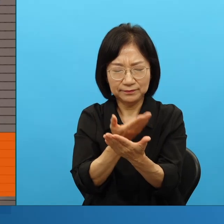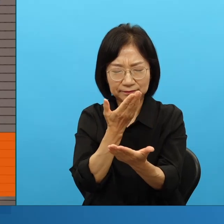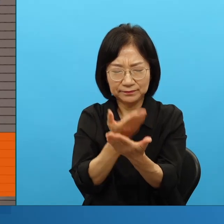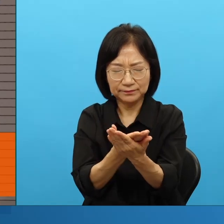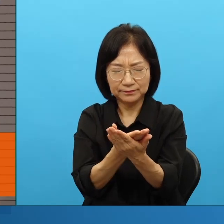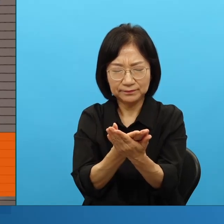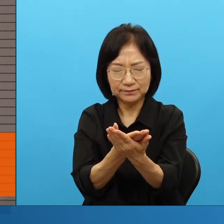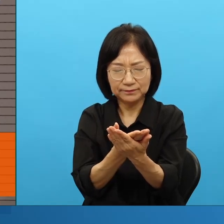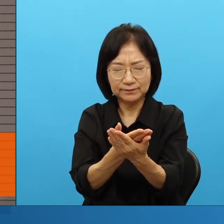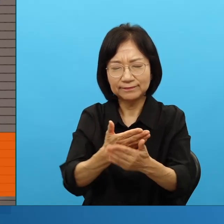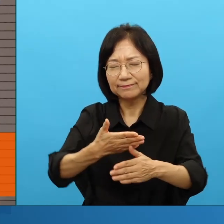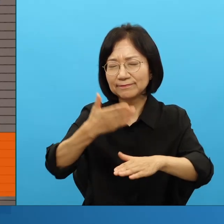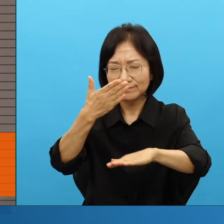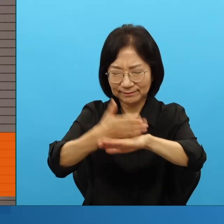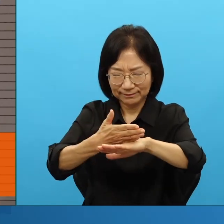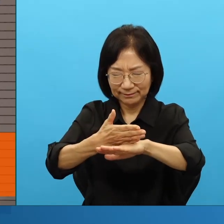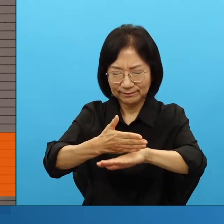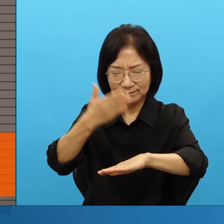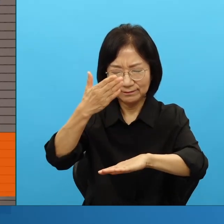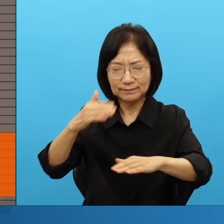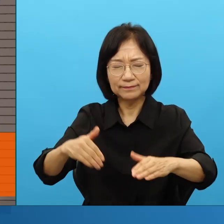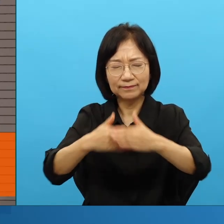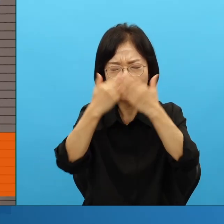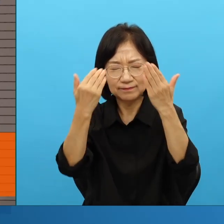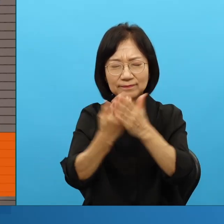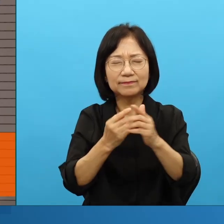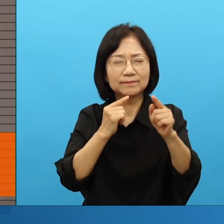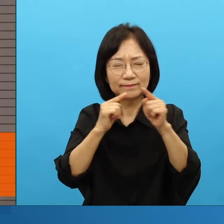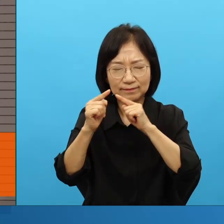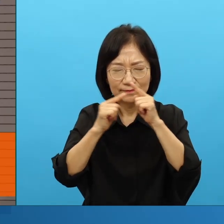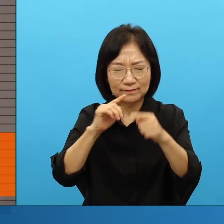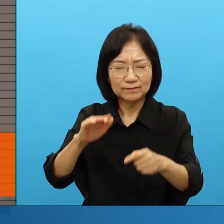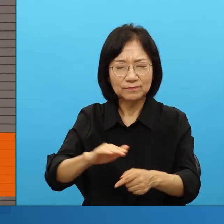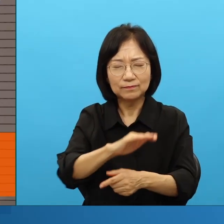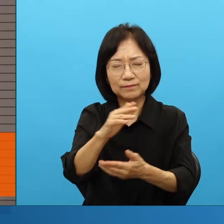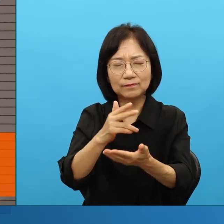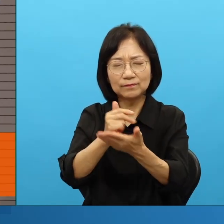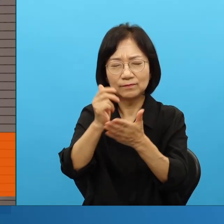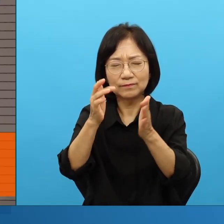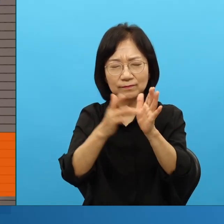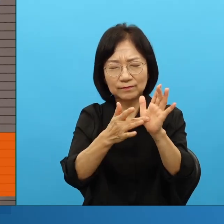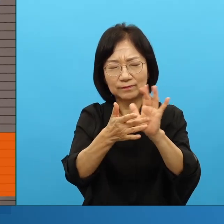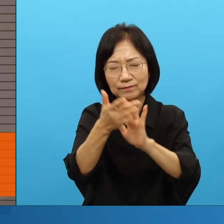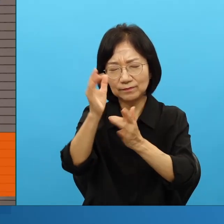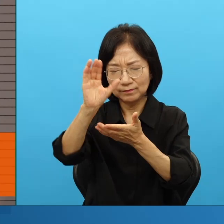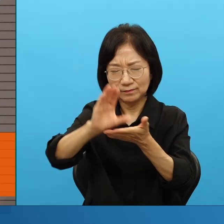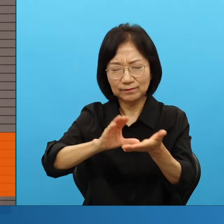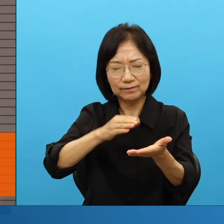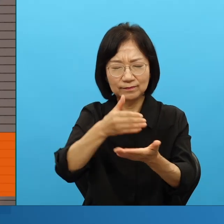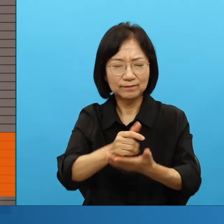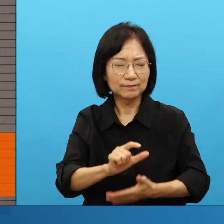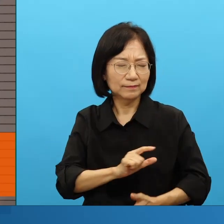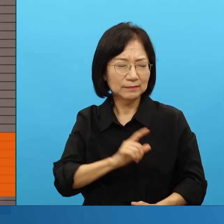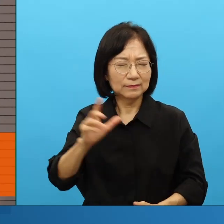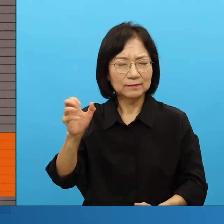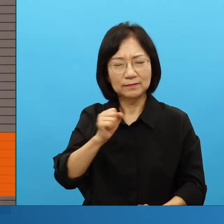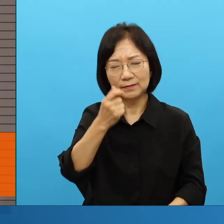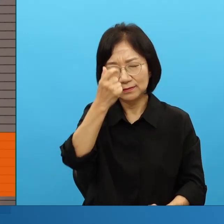这一刻愿借着所赐的恩典祝福我们的礼拜成为成功的礼拜。 감사드립니다. 이 모든 말씀을 우리 주 예수 그리스도 이름으로 기도드립니다. 아멘.